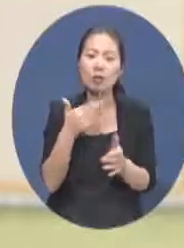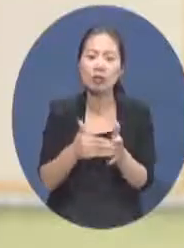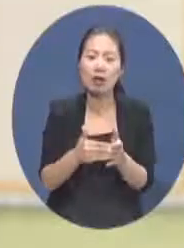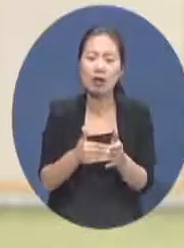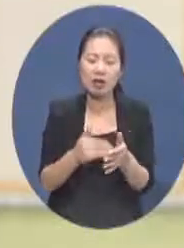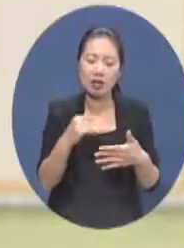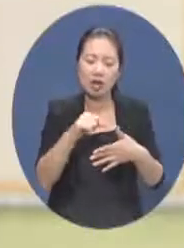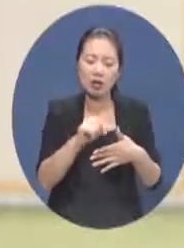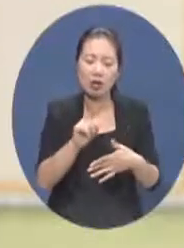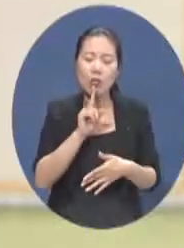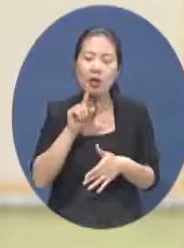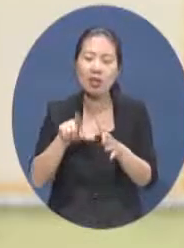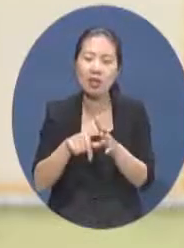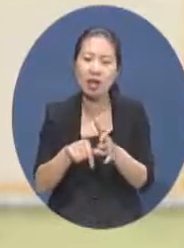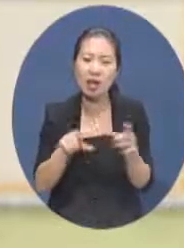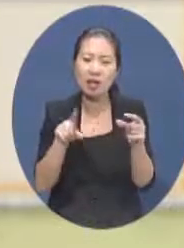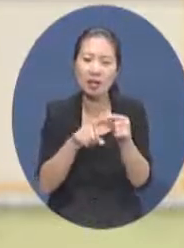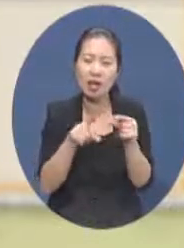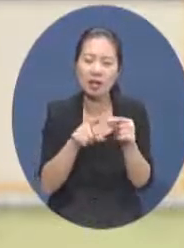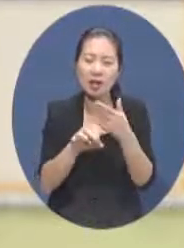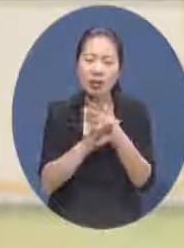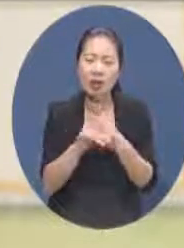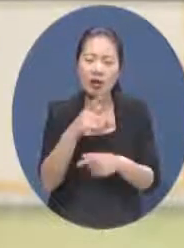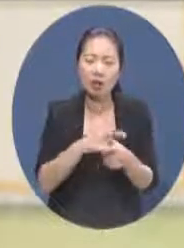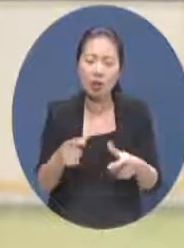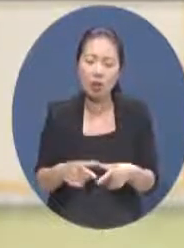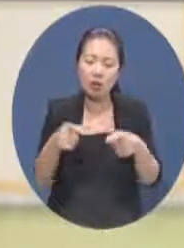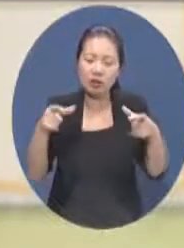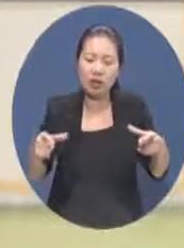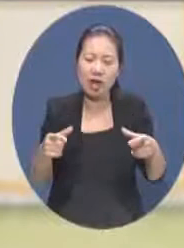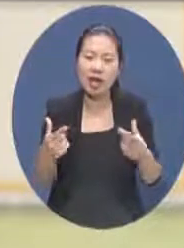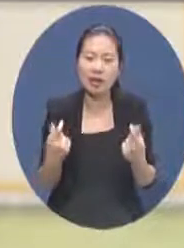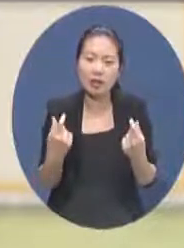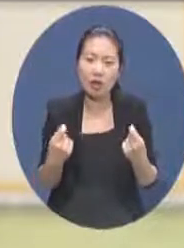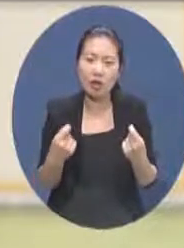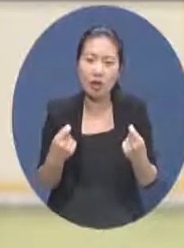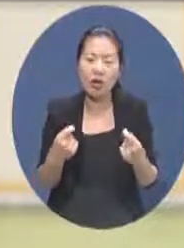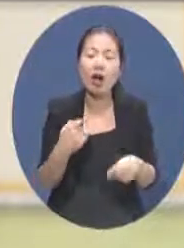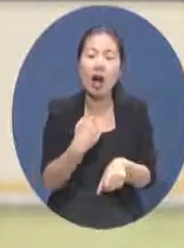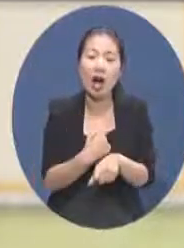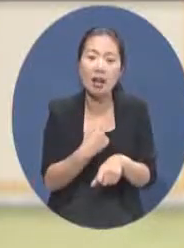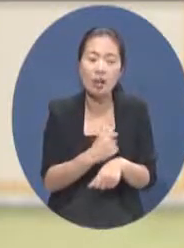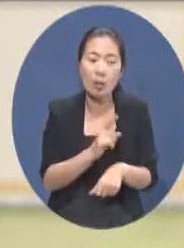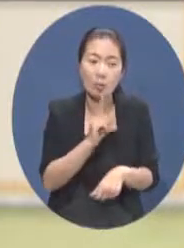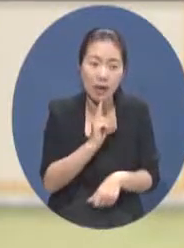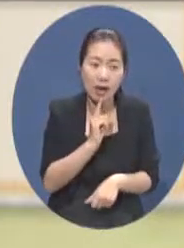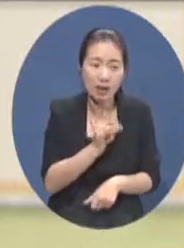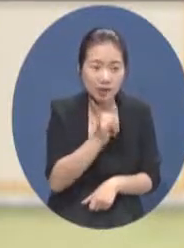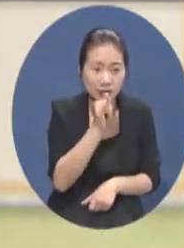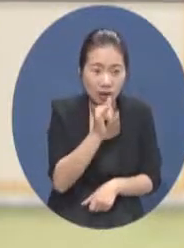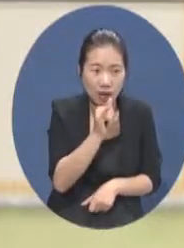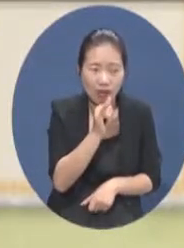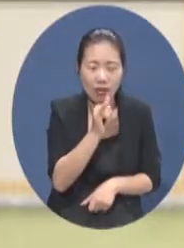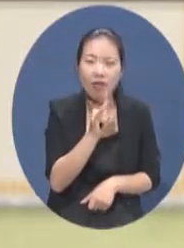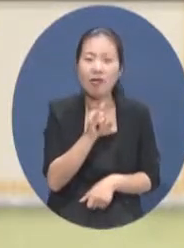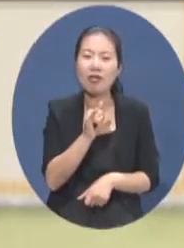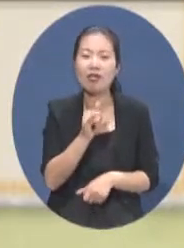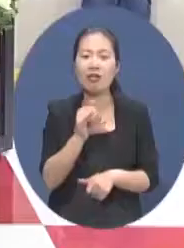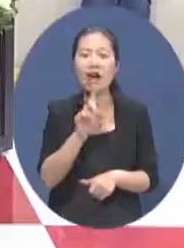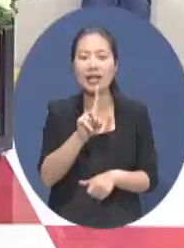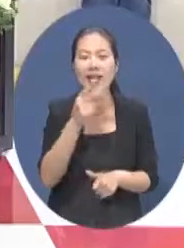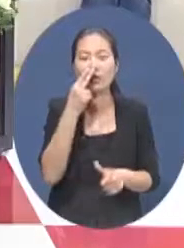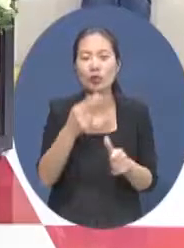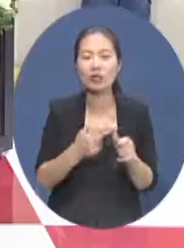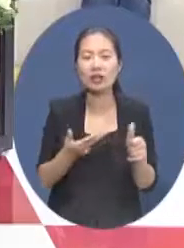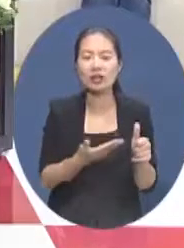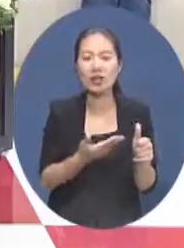말을 했을 때 그 말이 한 단어면은 그걸 조금 더 확장시켜서 아 이러이러다라는 거구나라고 확장을 시켜주는 것도 하나의 도전인데